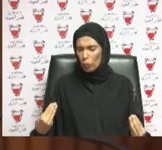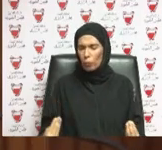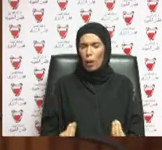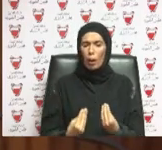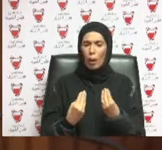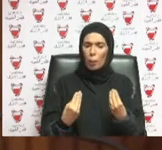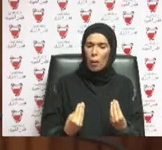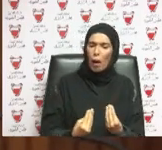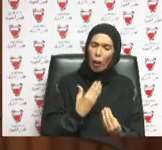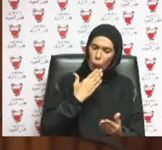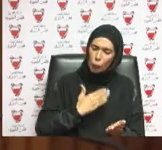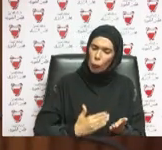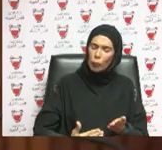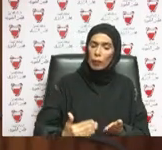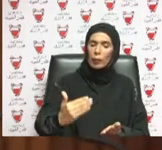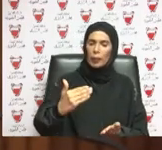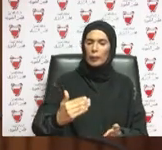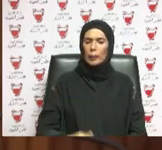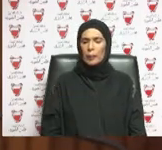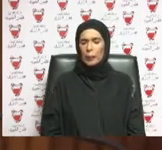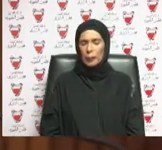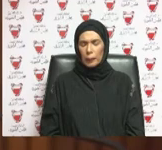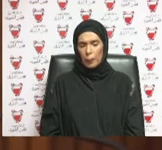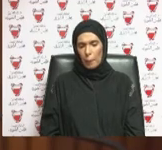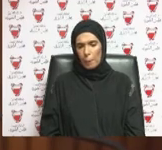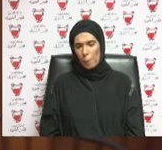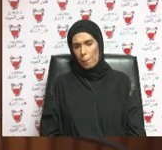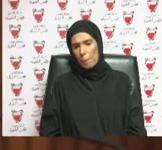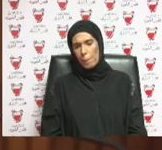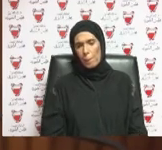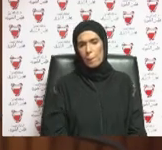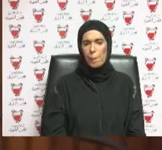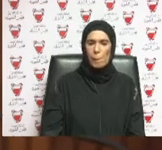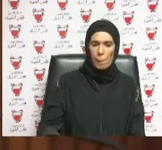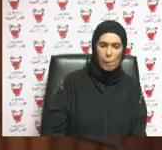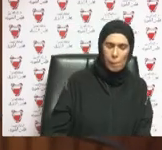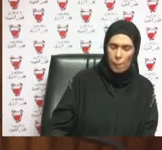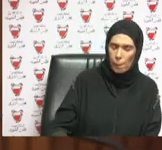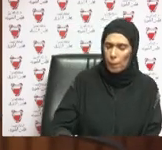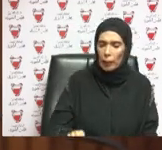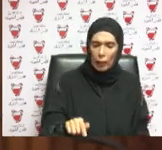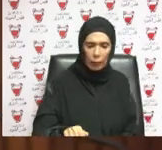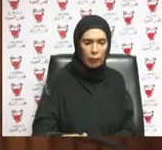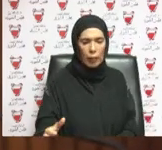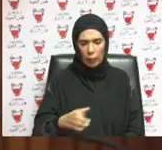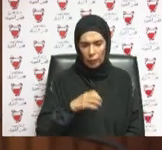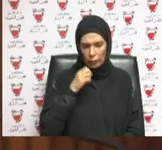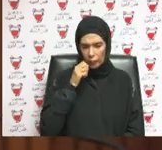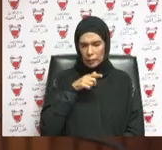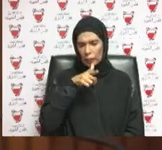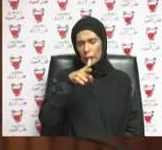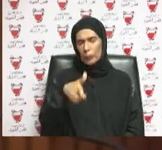لهم أن يقفوا موقفك وتتأثر تتاح لهم الفرصة للتعبير.